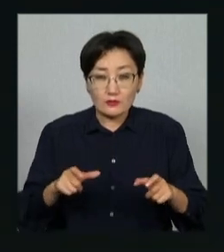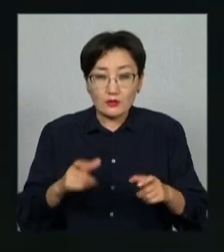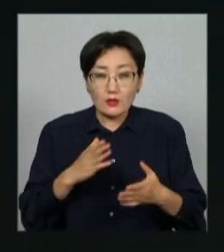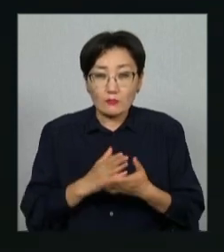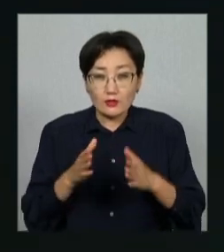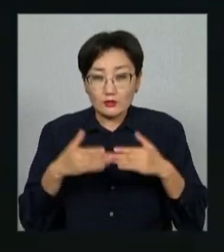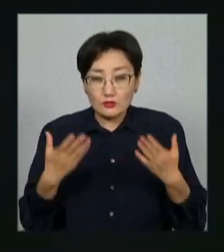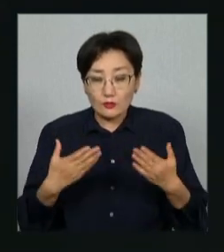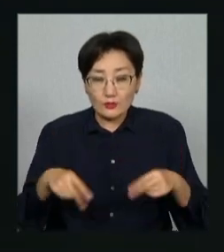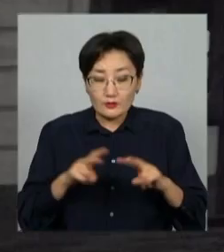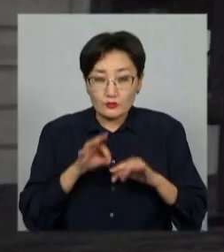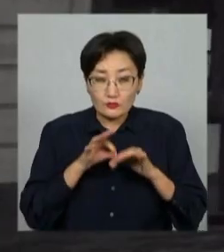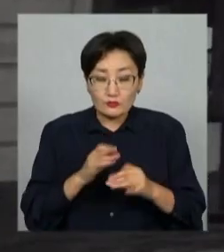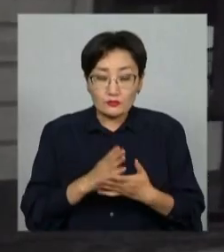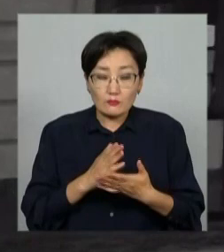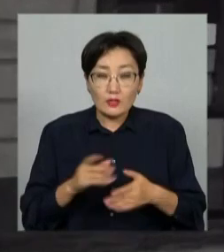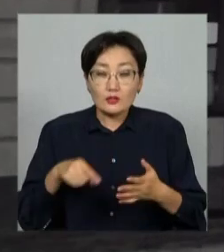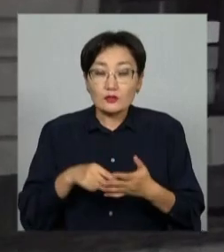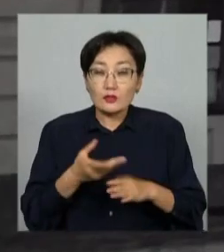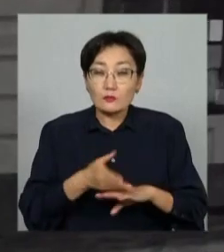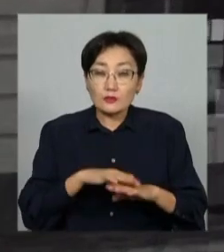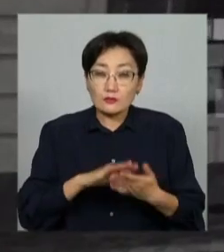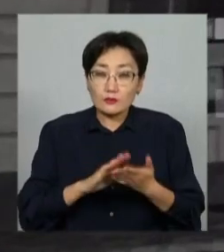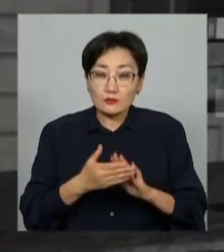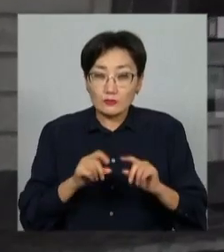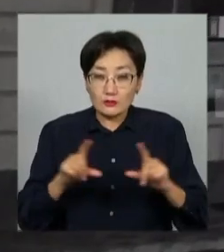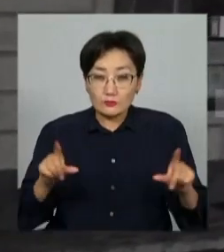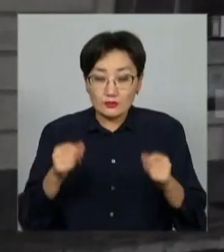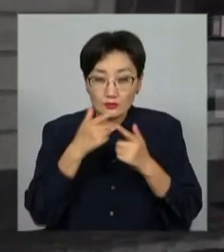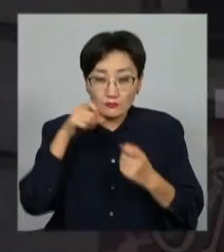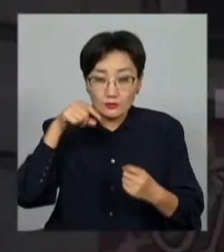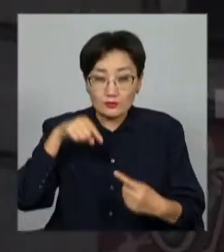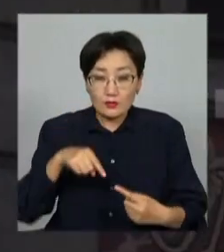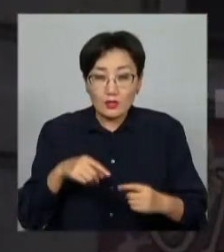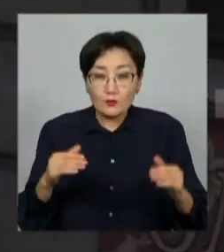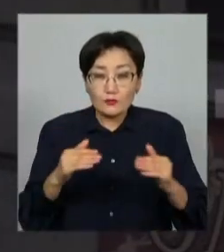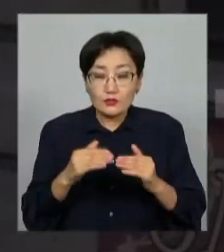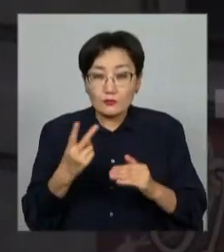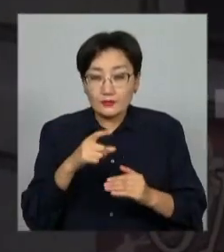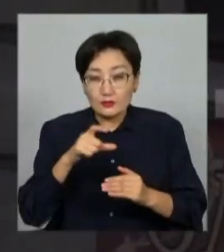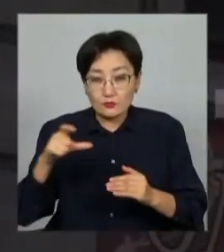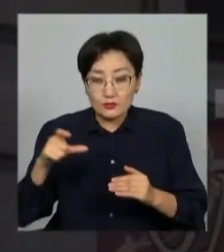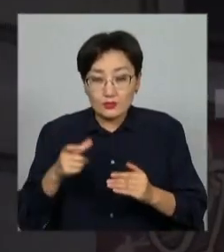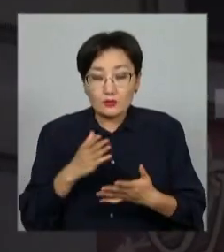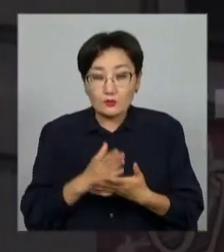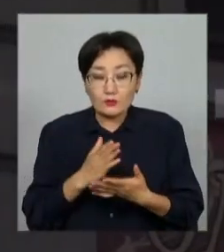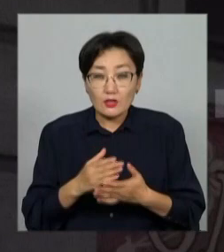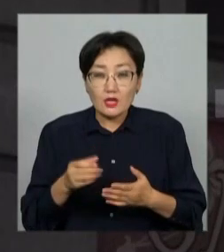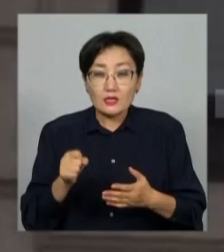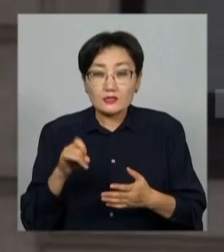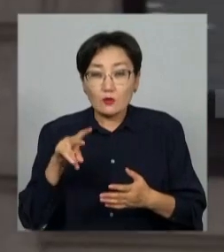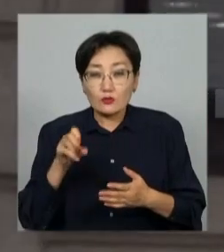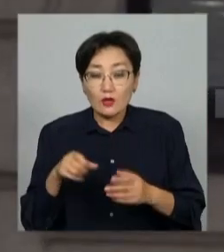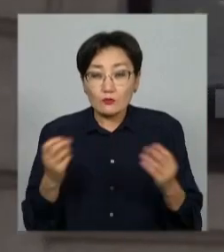жоғына барлау жұмыстары жүргізілді. Қалалық төтенше жағдайлар департаментінің мәліметінше, нысанның екінші қабатында орналасқан сауна